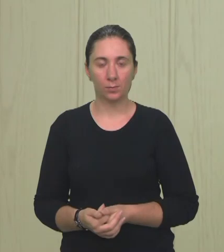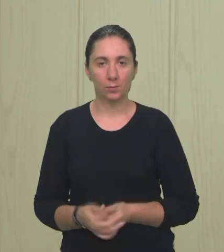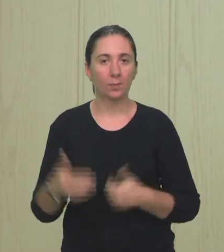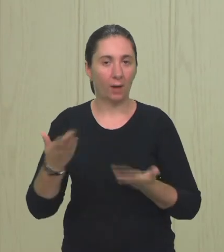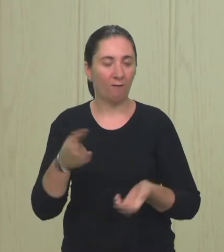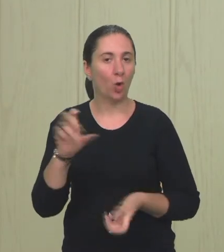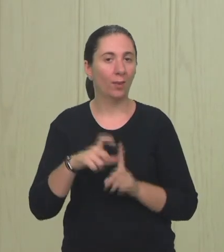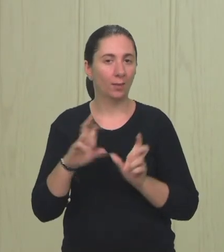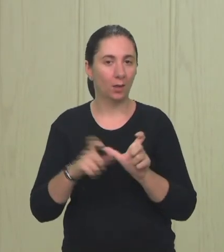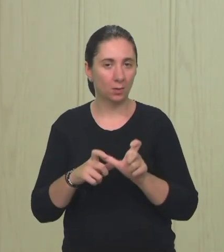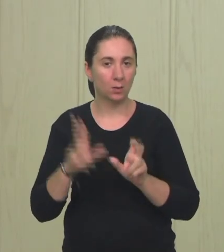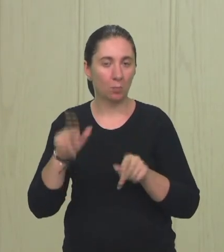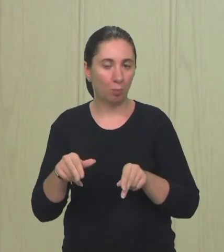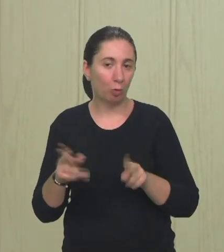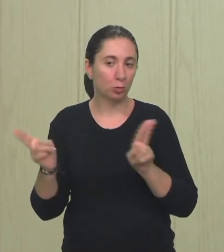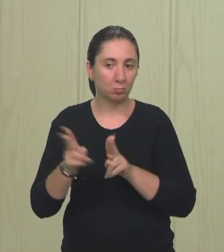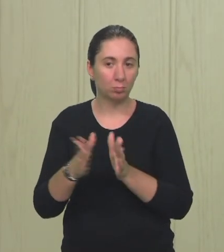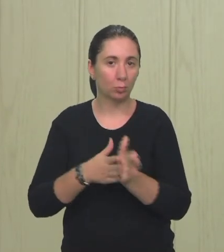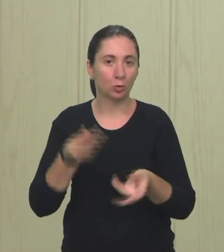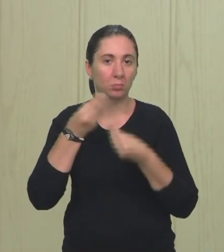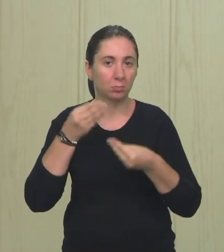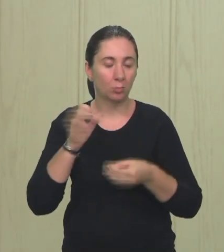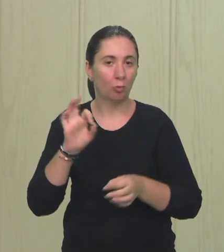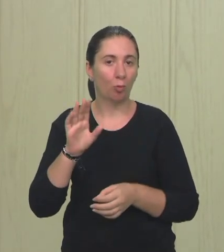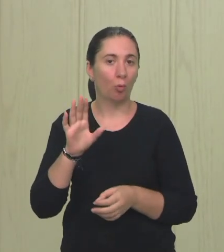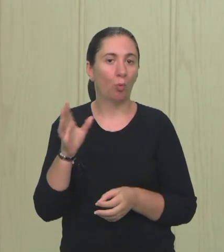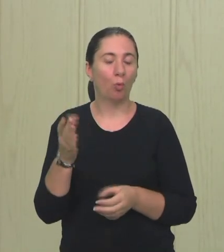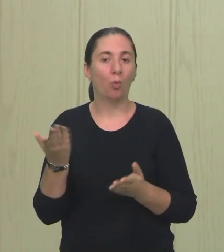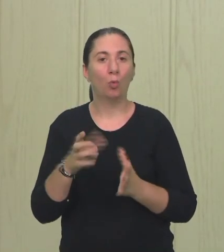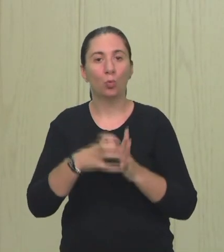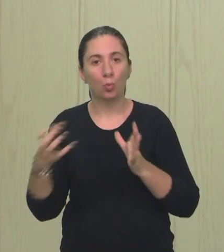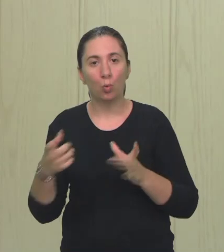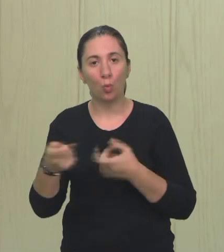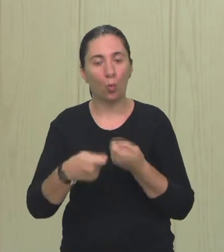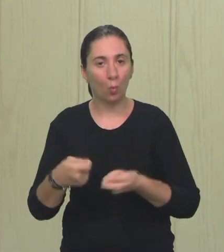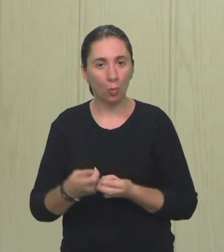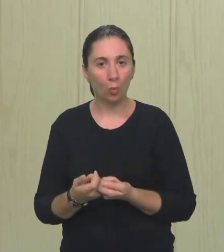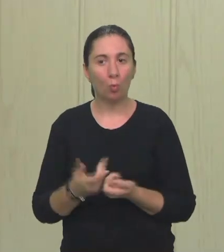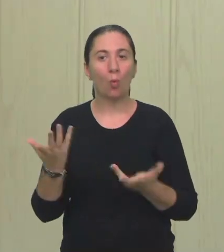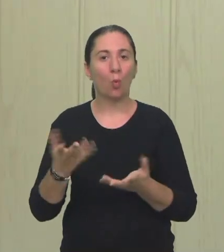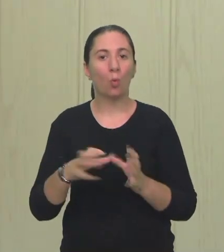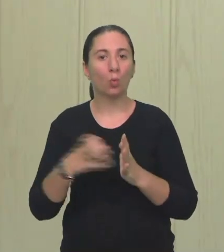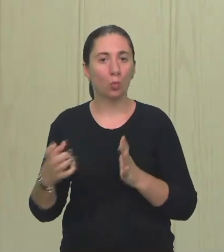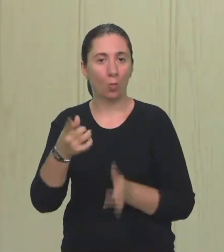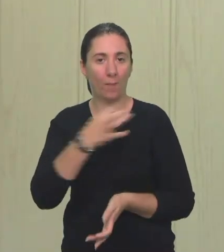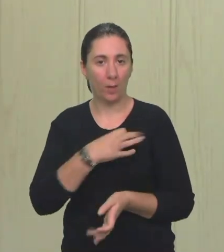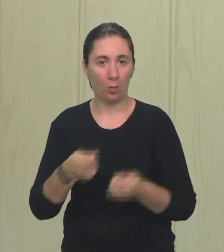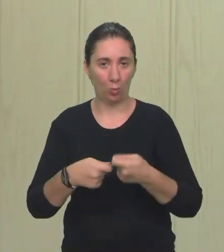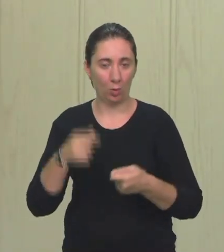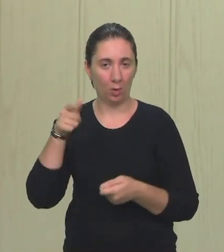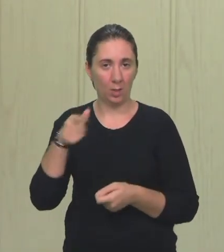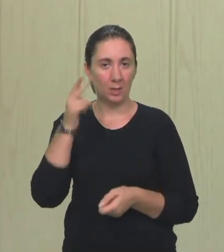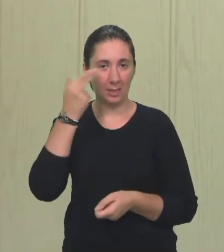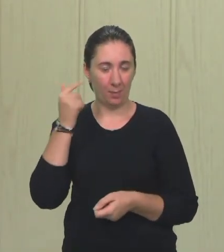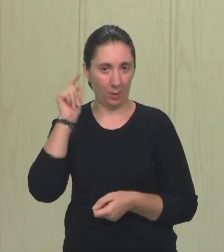Evo, Denise, možete mi se za početak predstaviti, reći malo koliko dugo ste vi u udruzi i koliko dugo ste predsjednik udruge slijepi